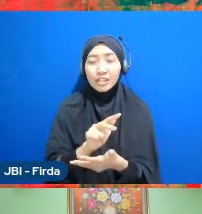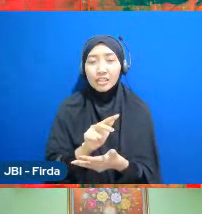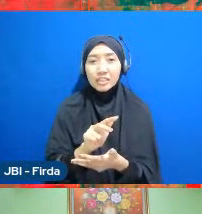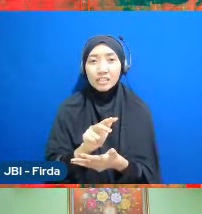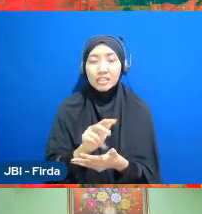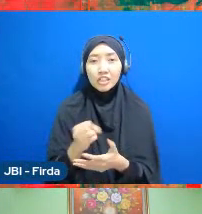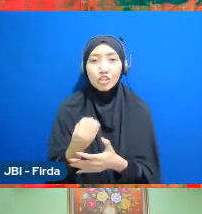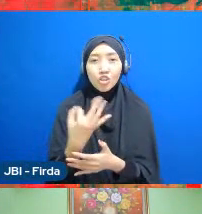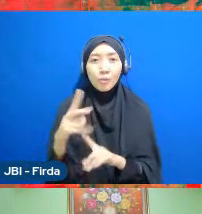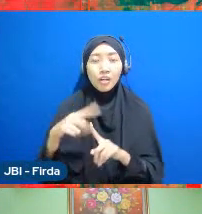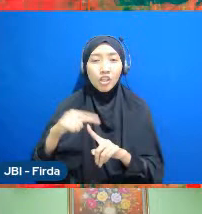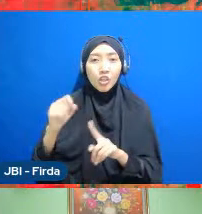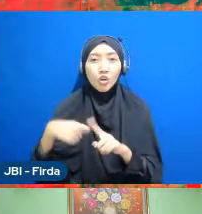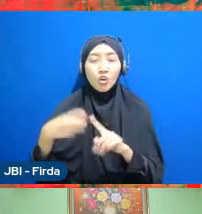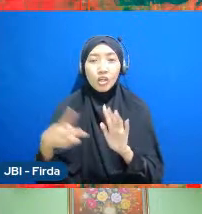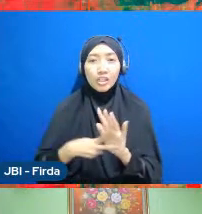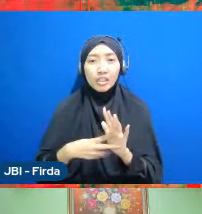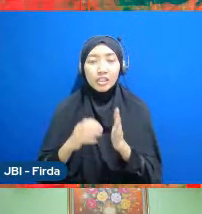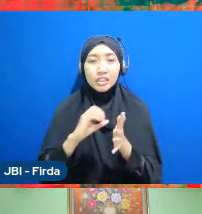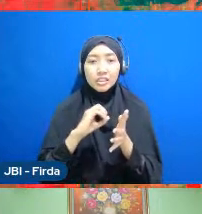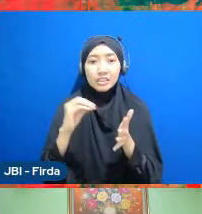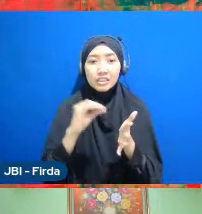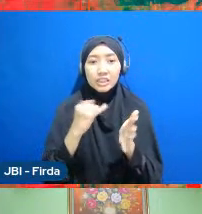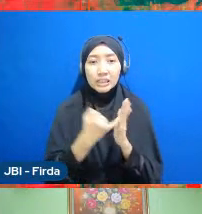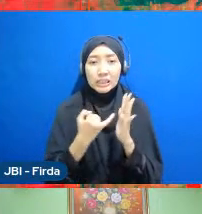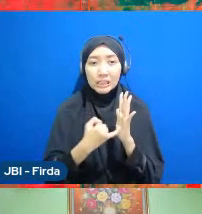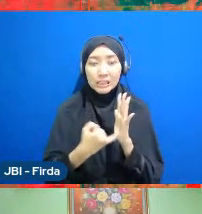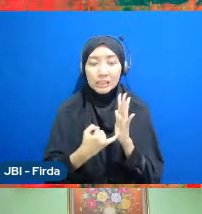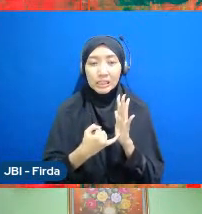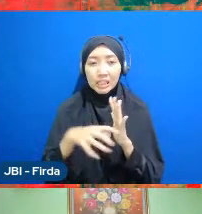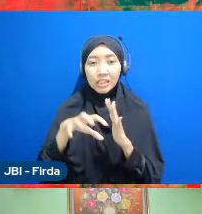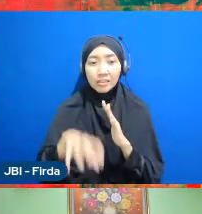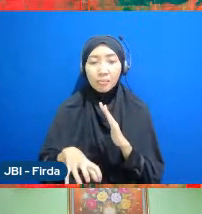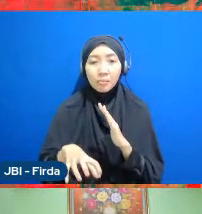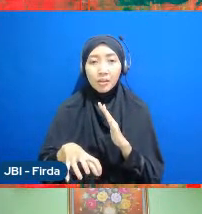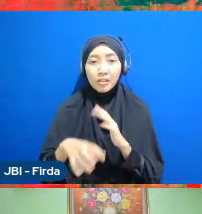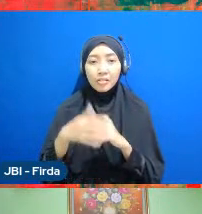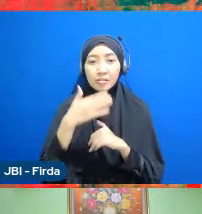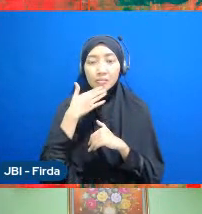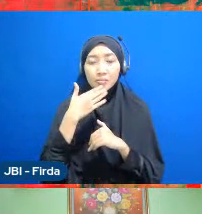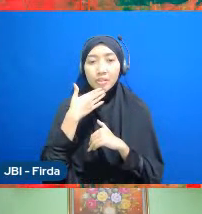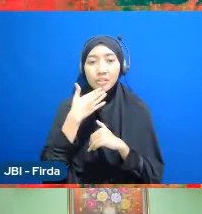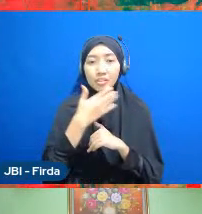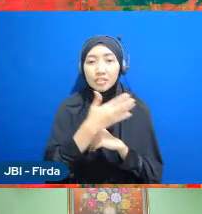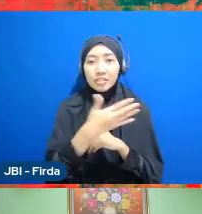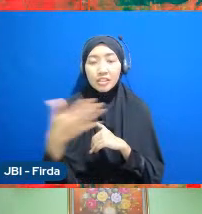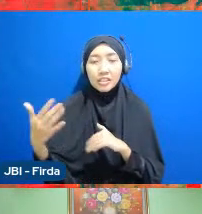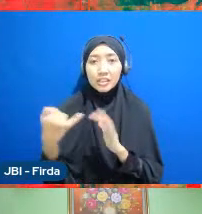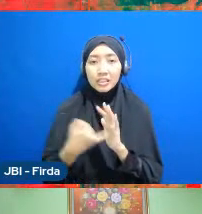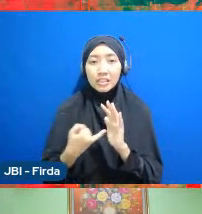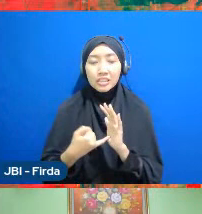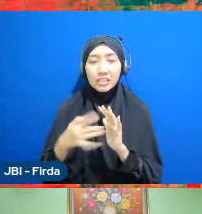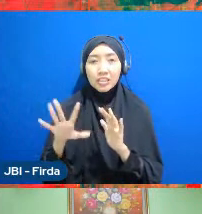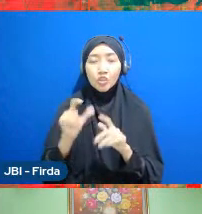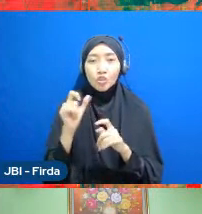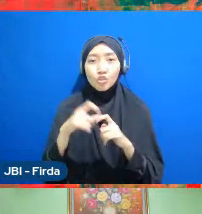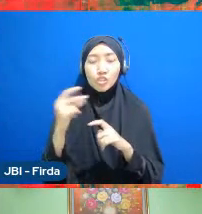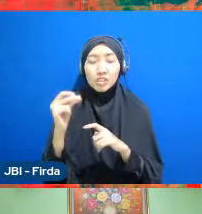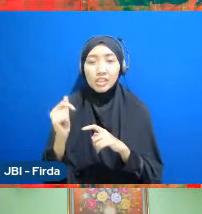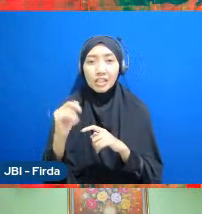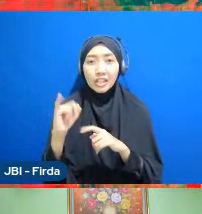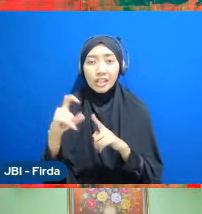token dan diisikan di tempat yang biasa sahabat isi, yaitu user ID.